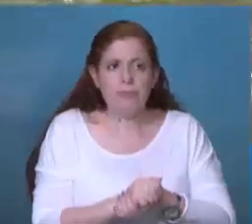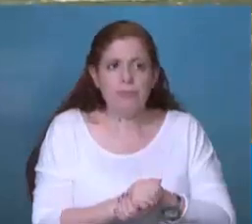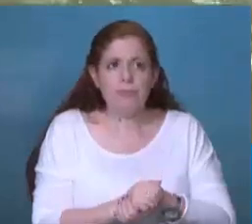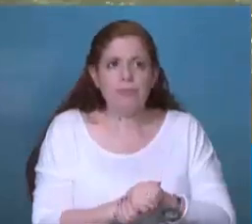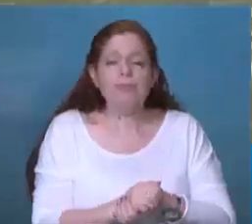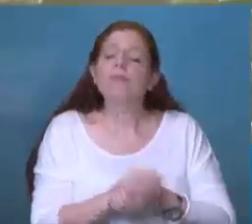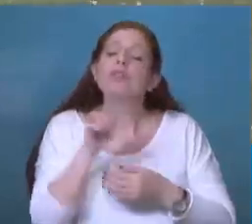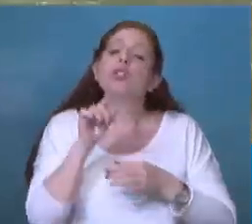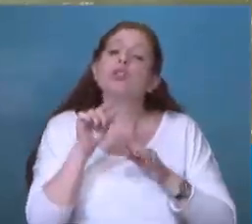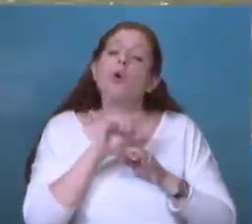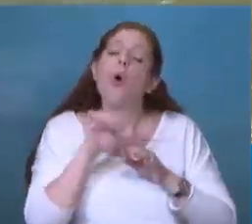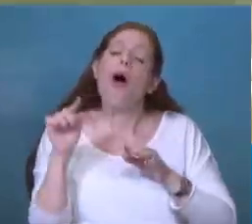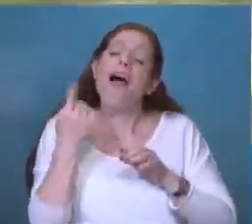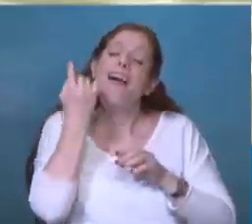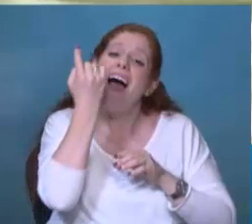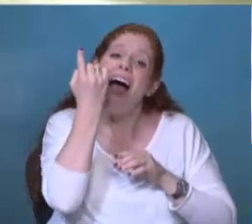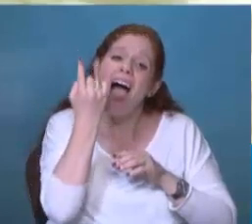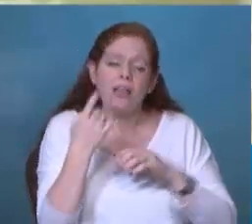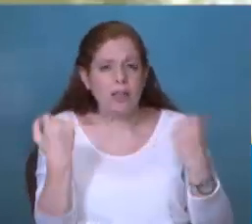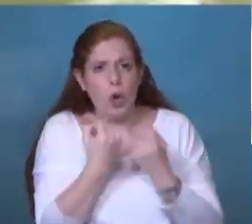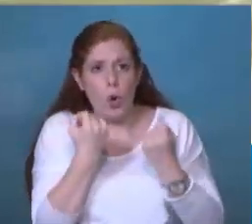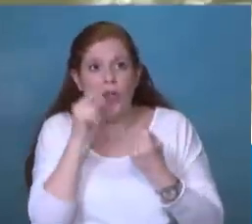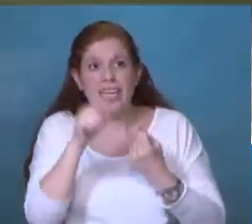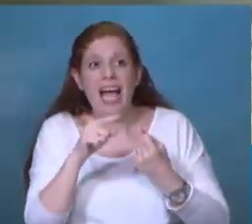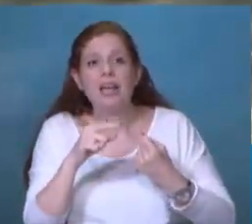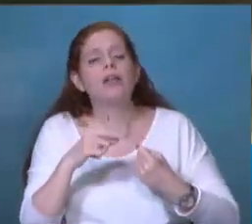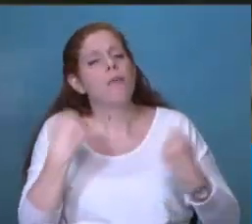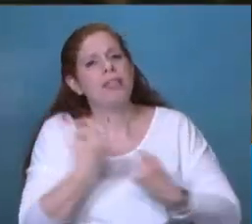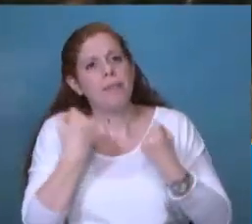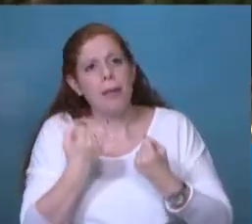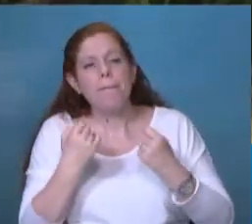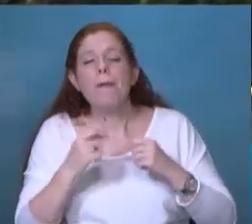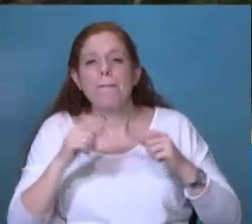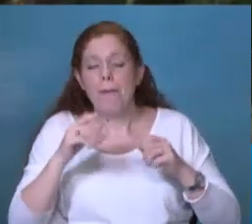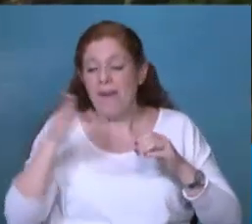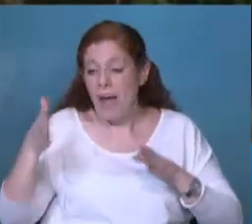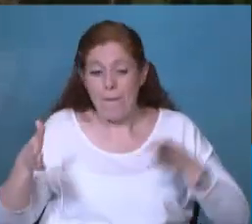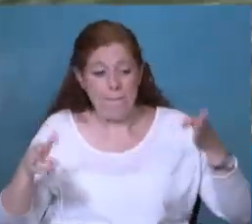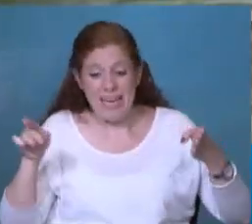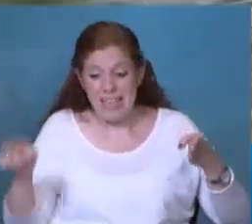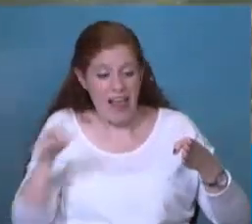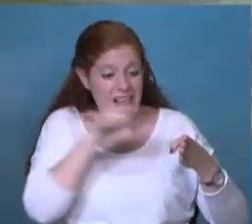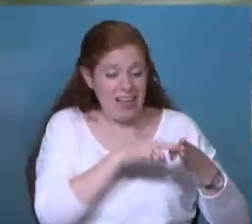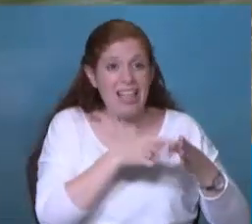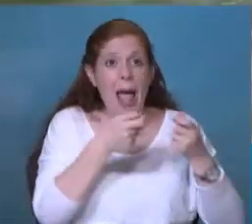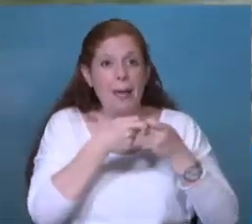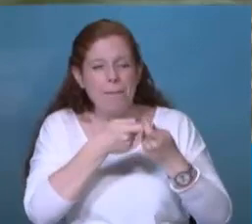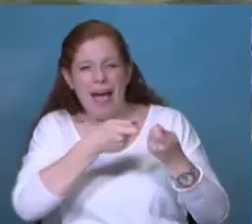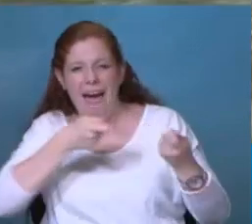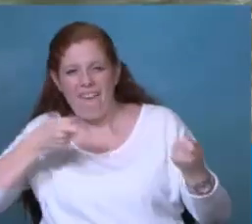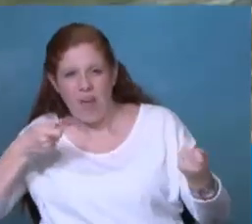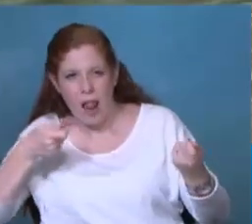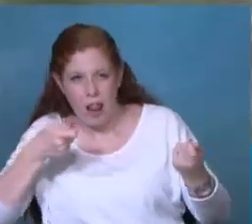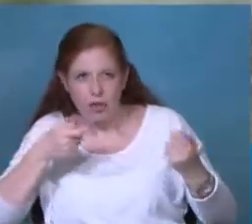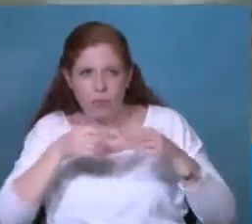זו רק אחת התרגולות. כאן למשל מתאמנים הלוחמים במעבר מגדה לגדה בעזרת חבל שמתחו לאורך הנהר